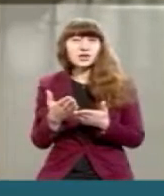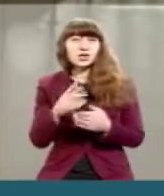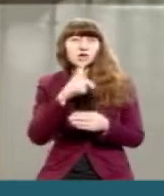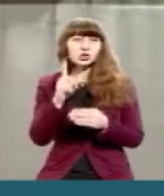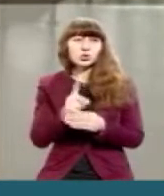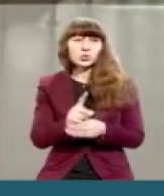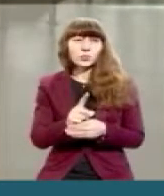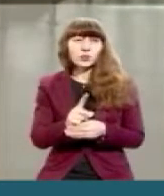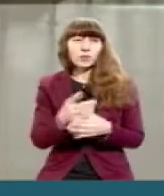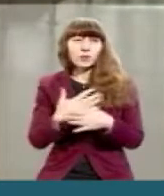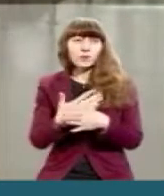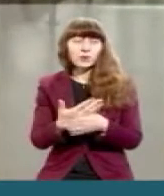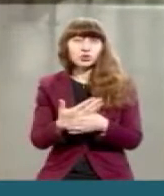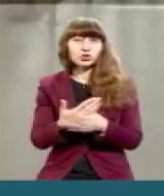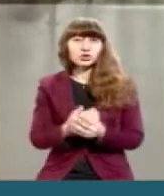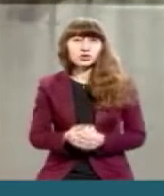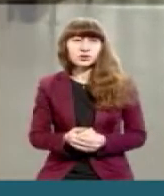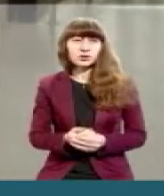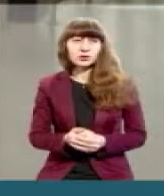чтобы помочь ребятам